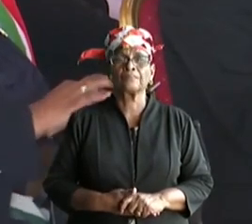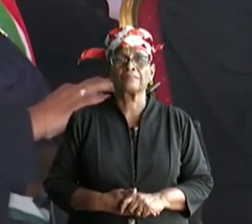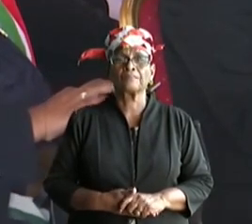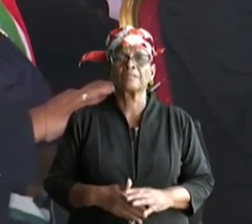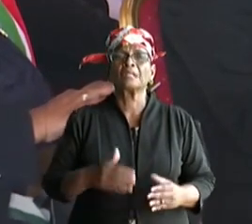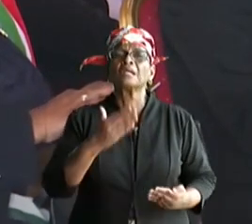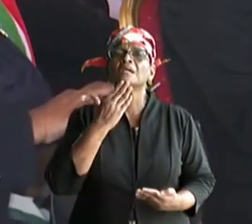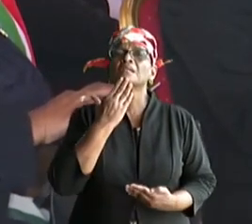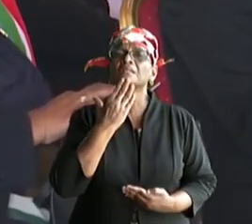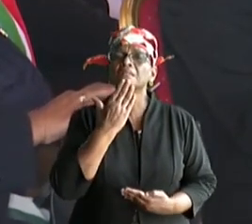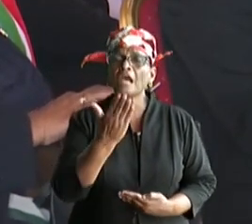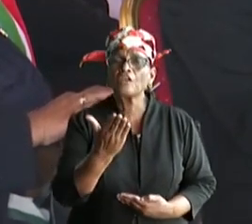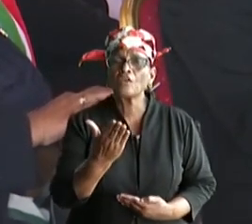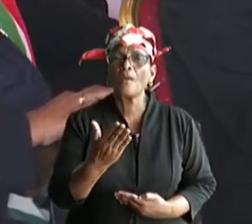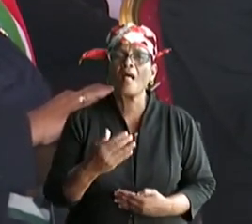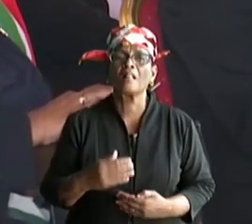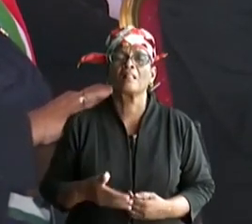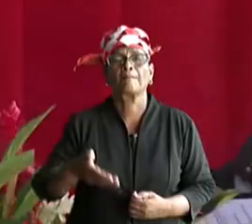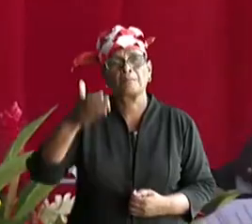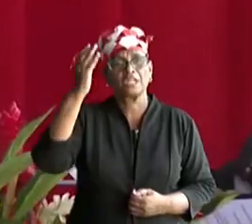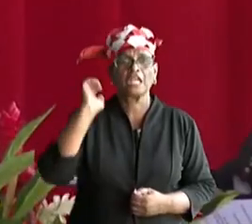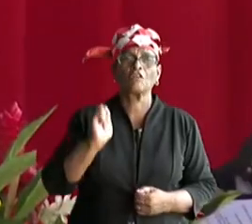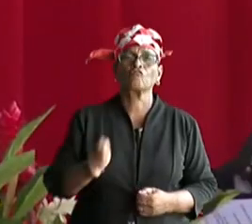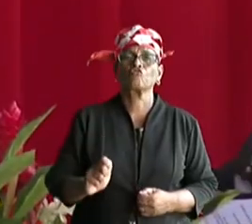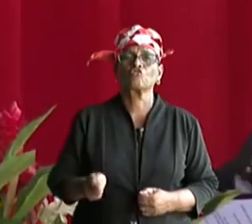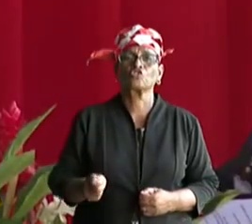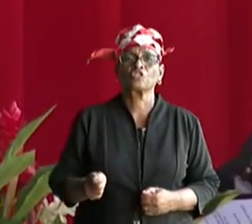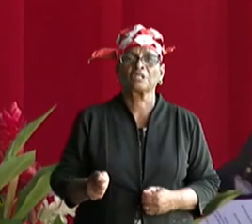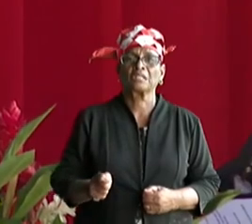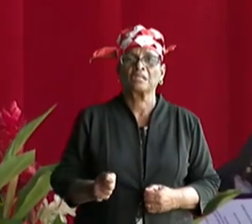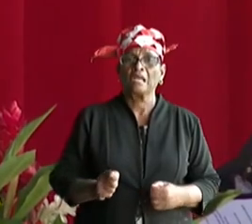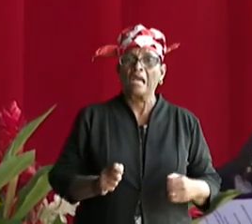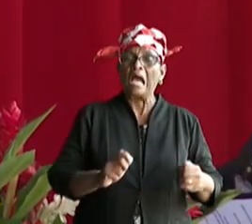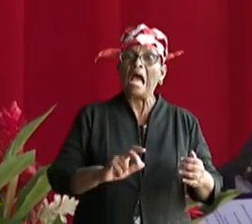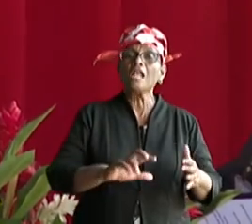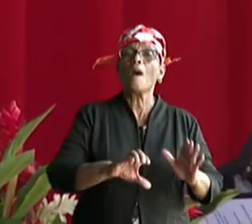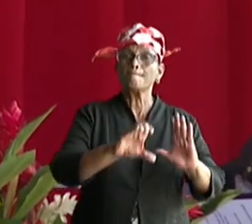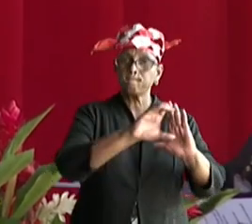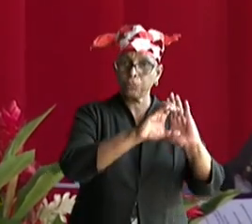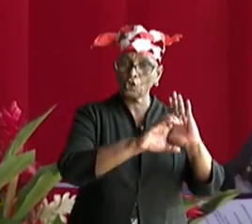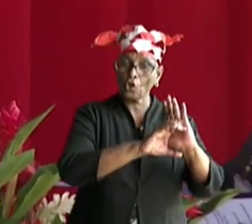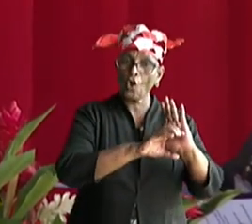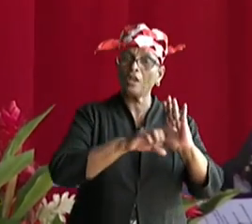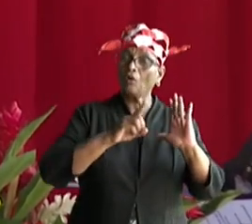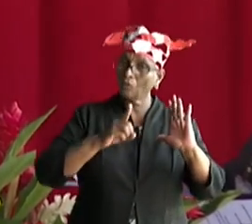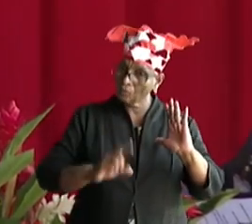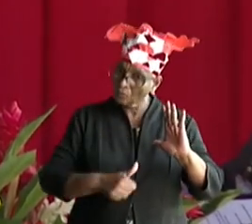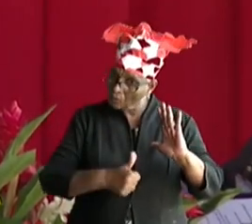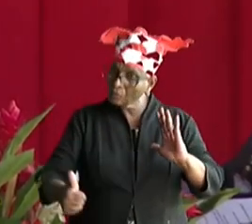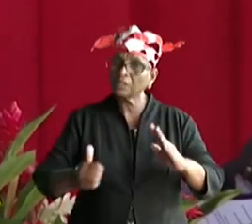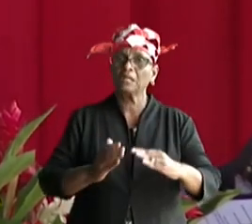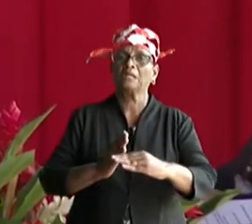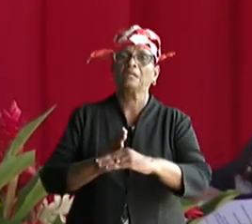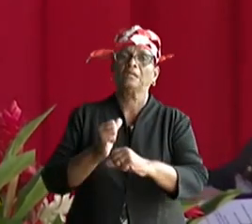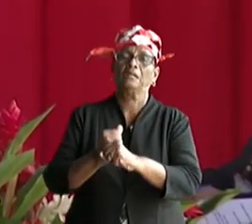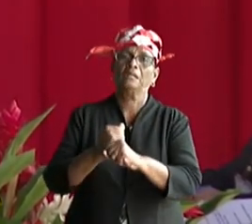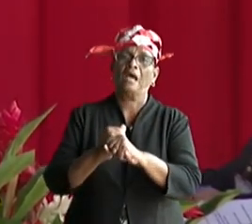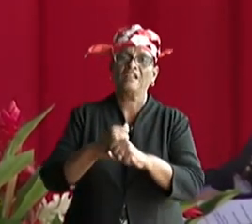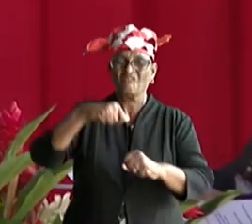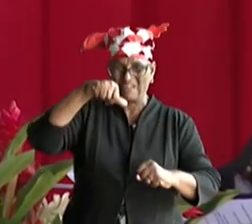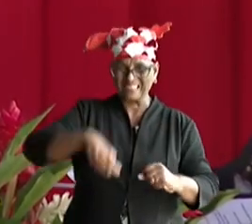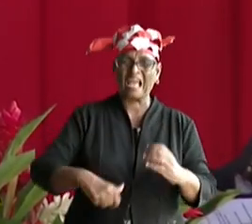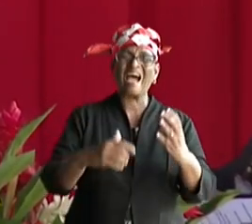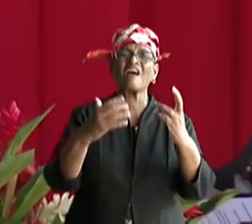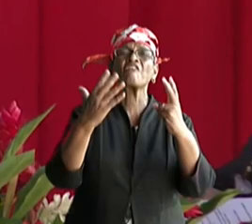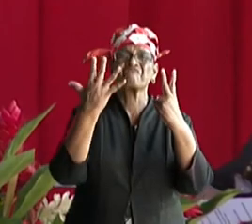Dank u wel, meneer de voorzitter. Alle protocollen worden nageleefd. Vandaag, 25